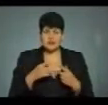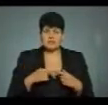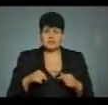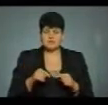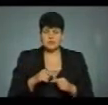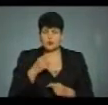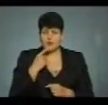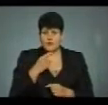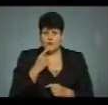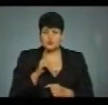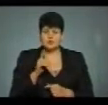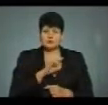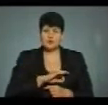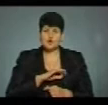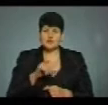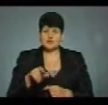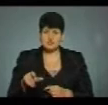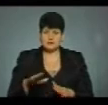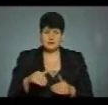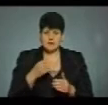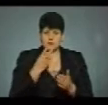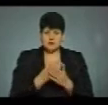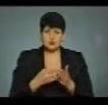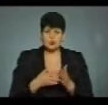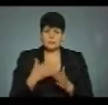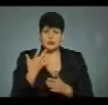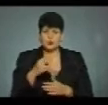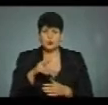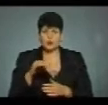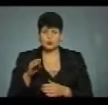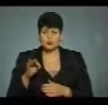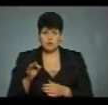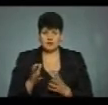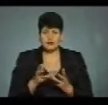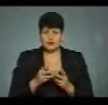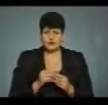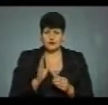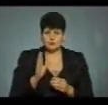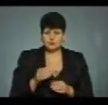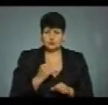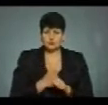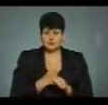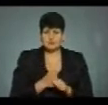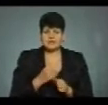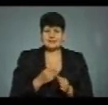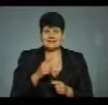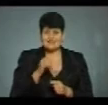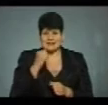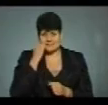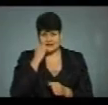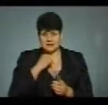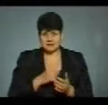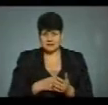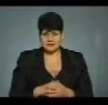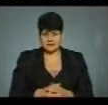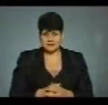Бурмас каже, споживачам, які подали показники до 5 лютого включно, нарахування будуть проведені за старими тарифами.